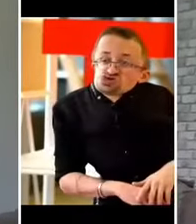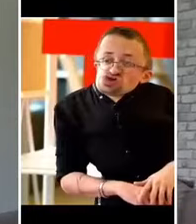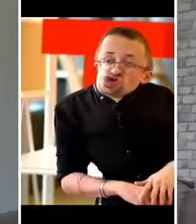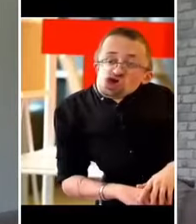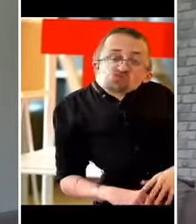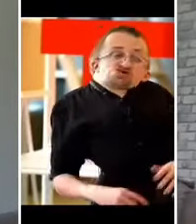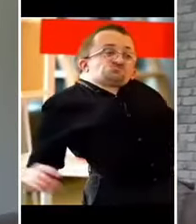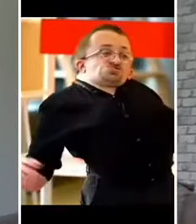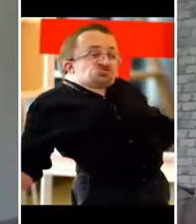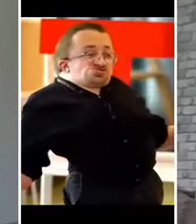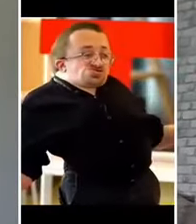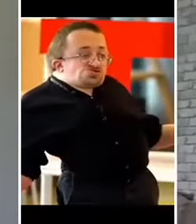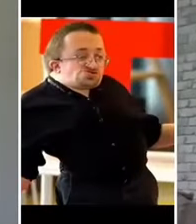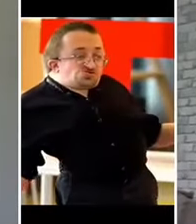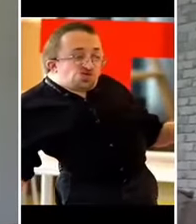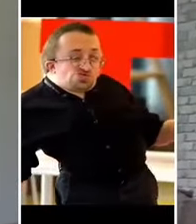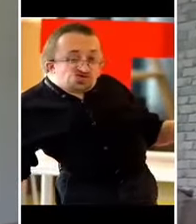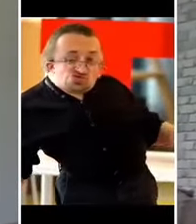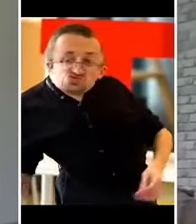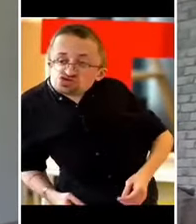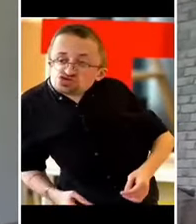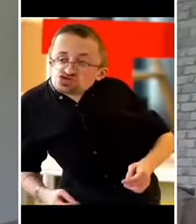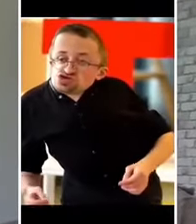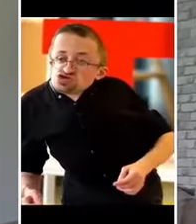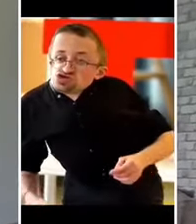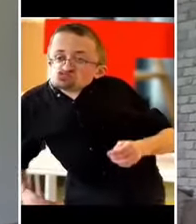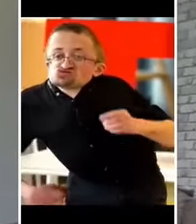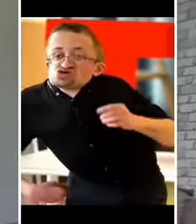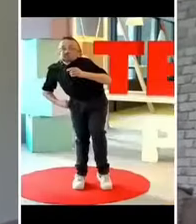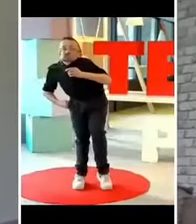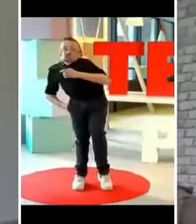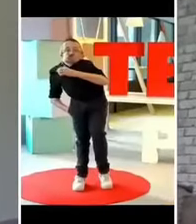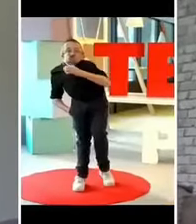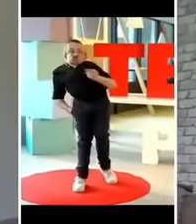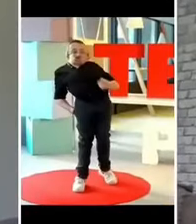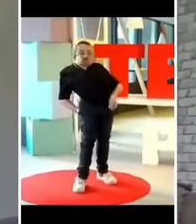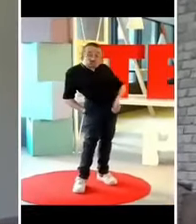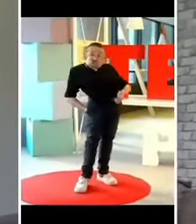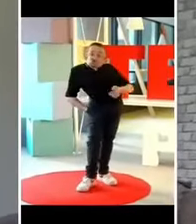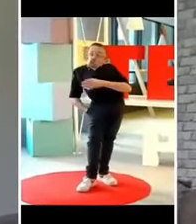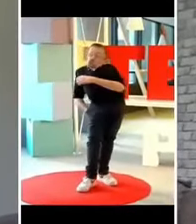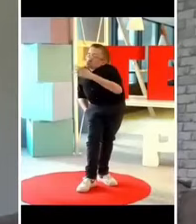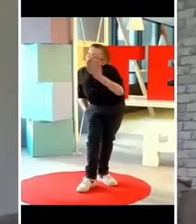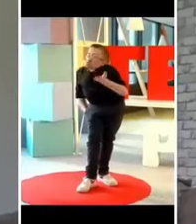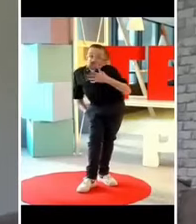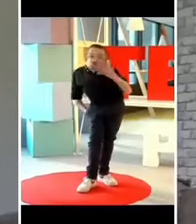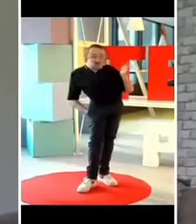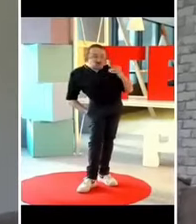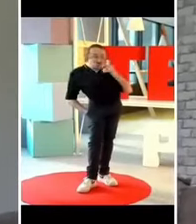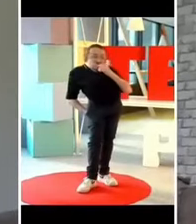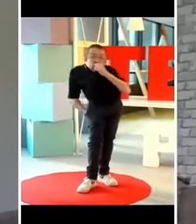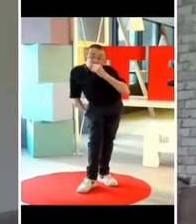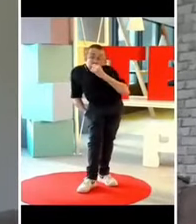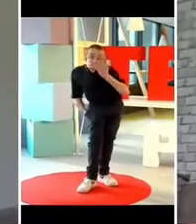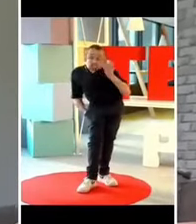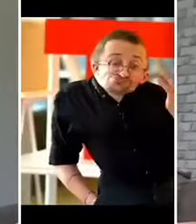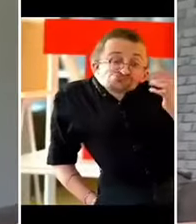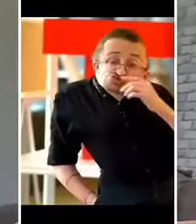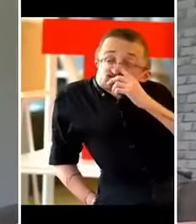jamais. Alors j'allais me dire, t'es marrant Guillaume, tout ça c'est des mots, c'est plus facile à dire qu'à